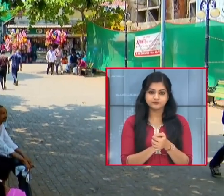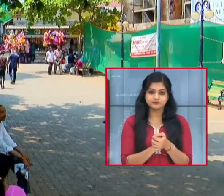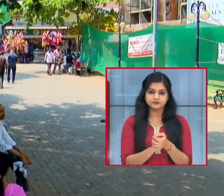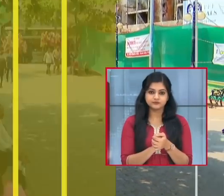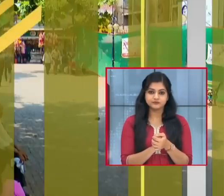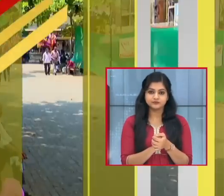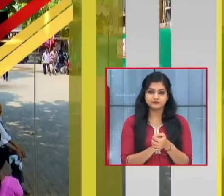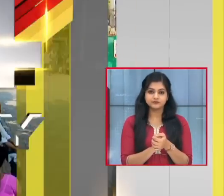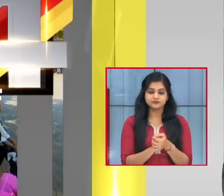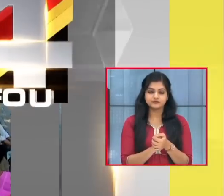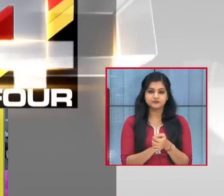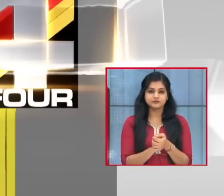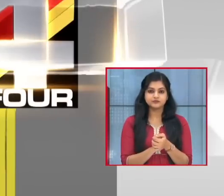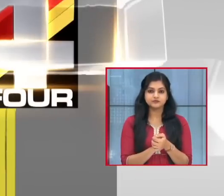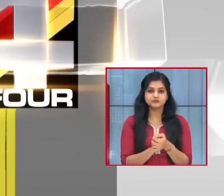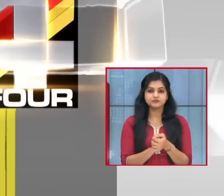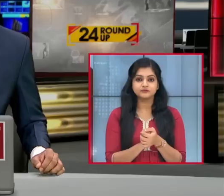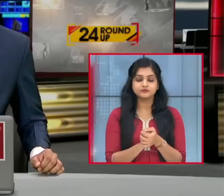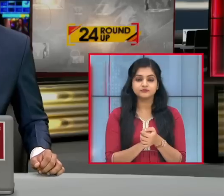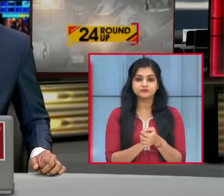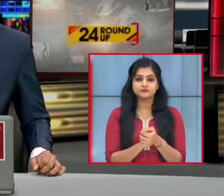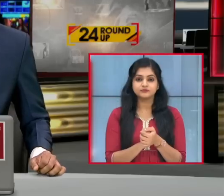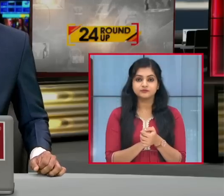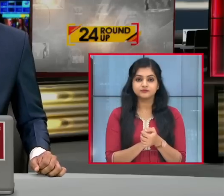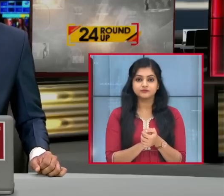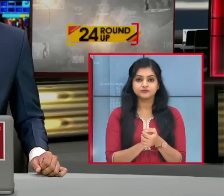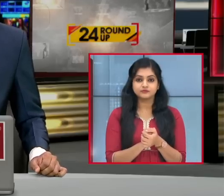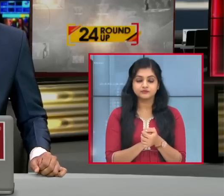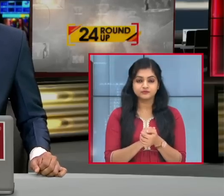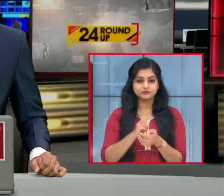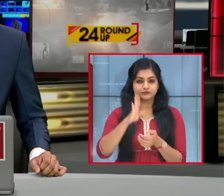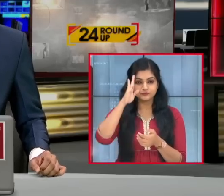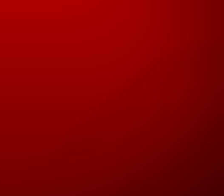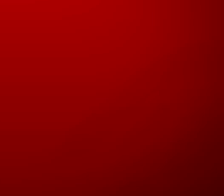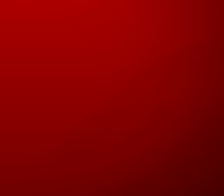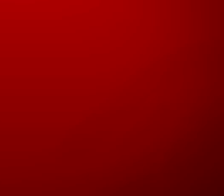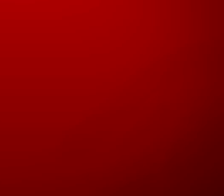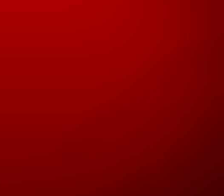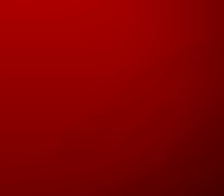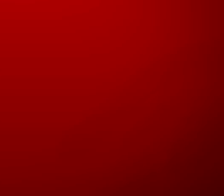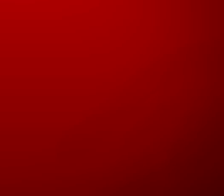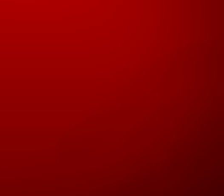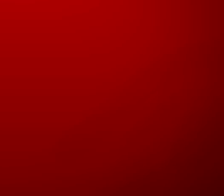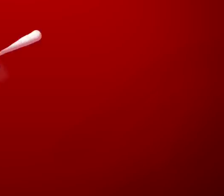റഹ്മാൻ, 24 കോഴിക്കോട്.